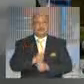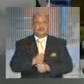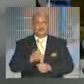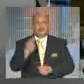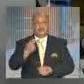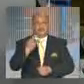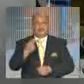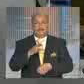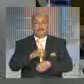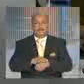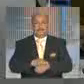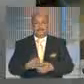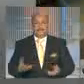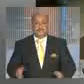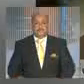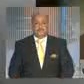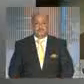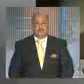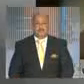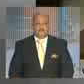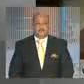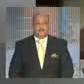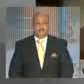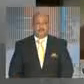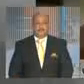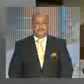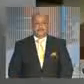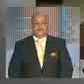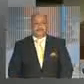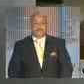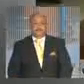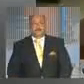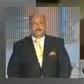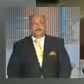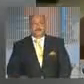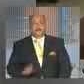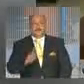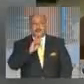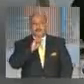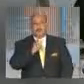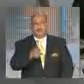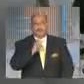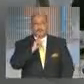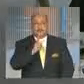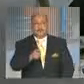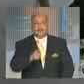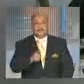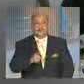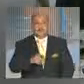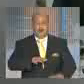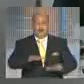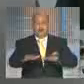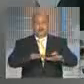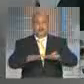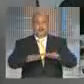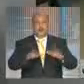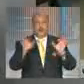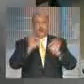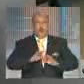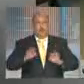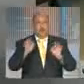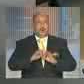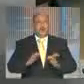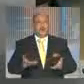القرار الحكومي وقطع أشواط متقدمة في اتجاه تجسيد هذا القرار بوضع قطعة أرض على ذمة المشروع ومعينة